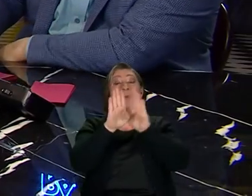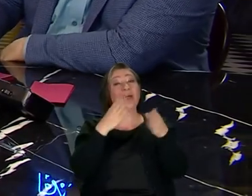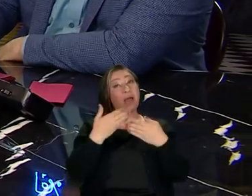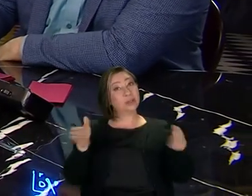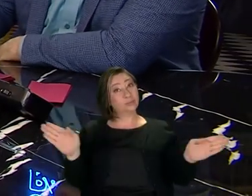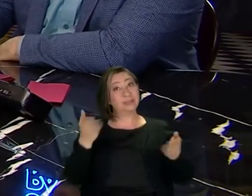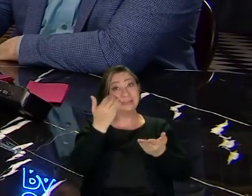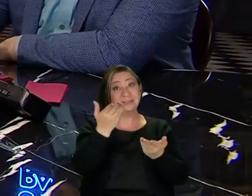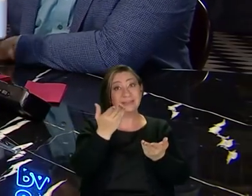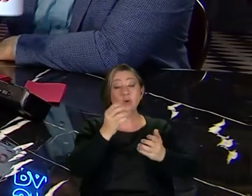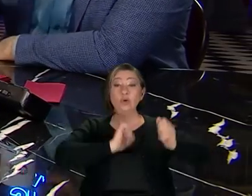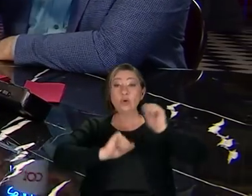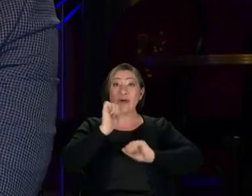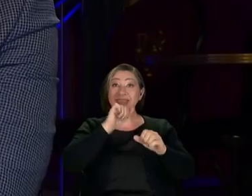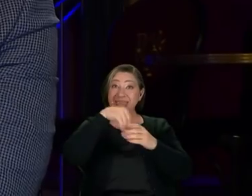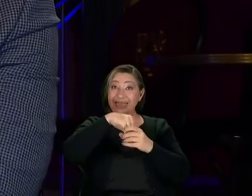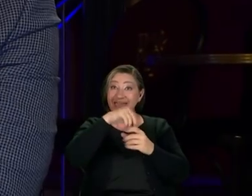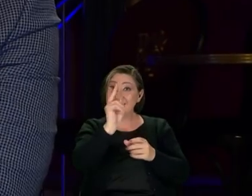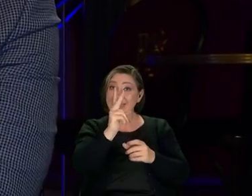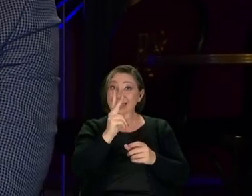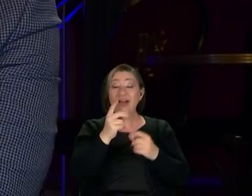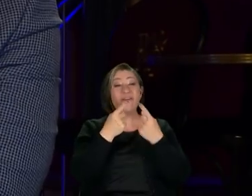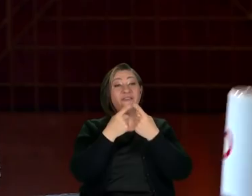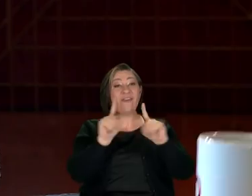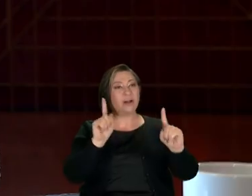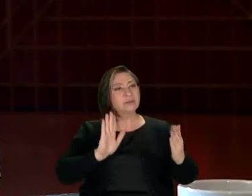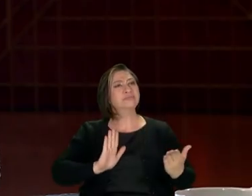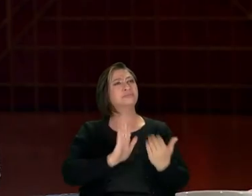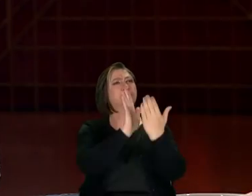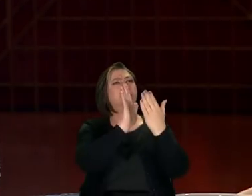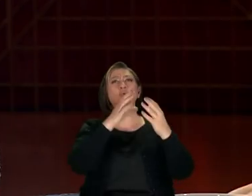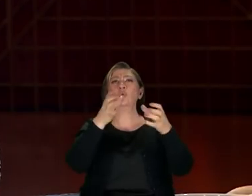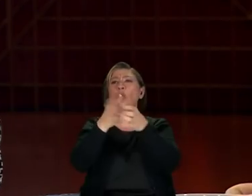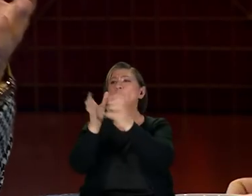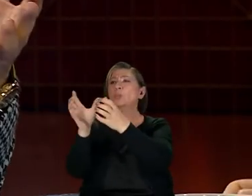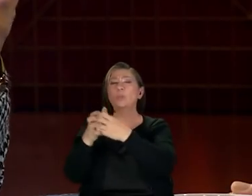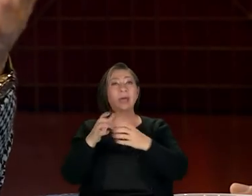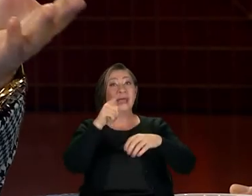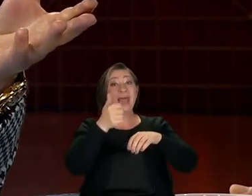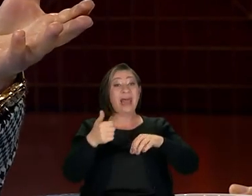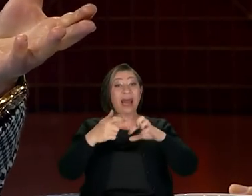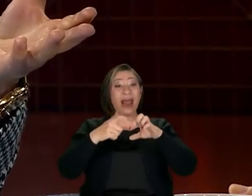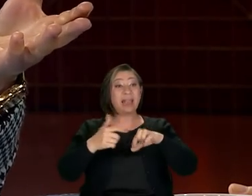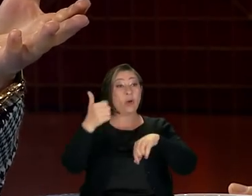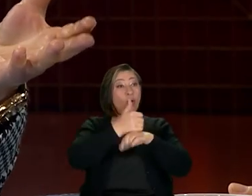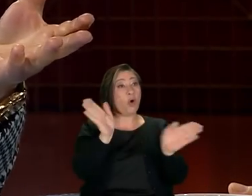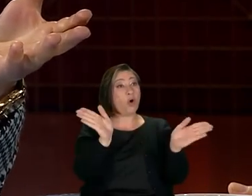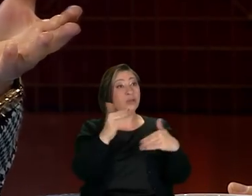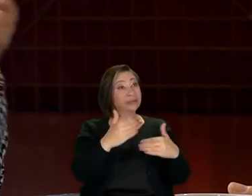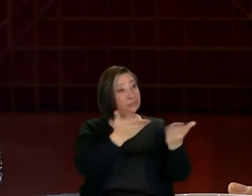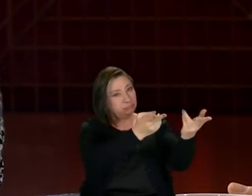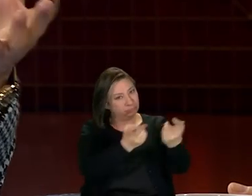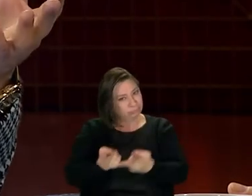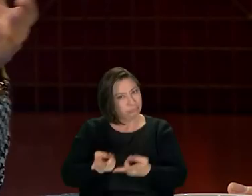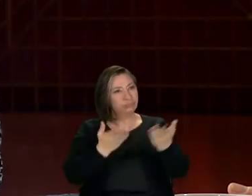açmışsınız. Üniversitedeki farklı muhalif gruplara da rektörlüğü, rektörlük odasını